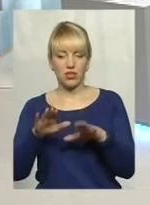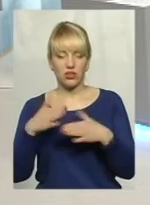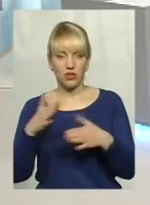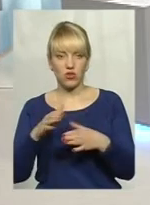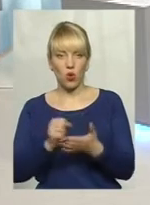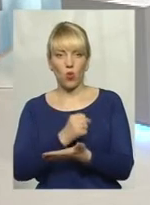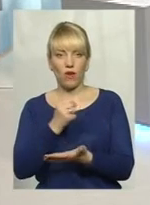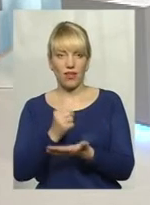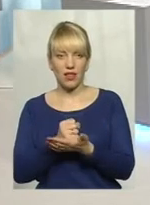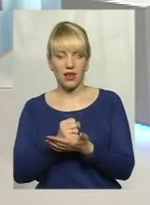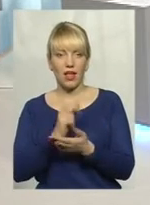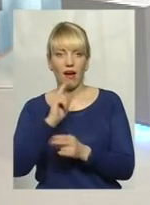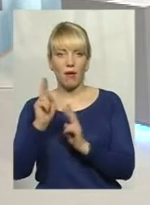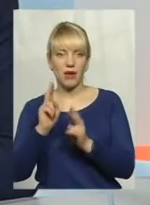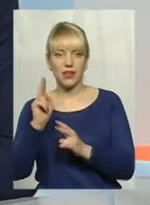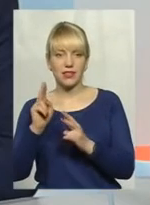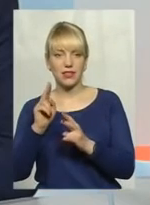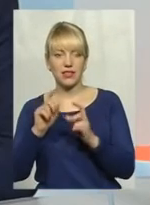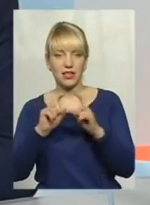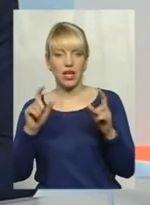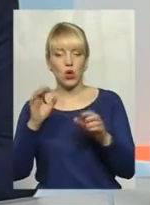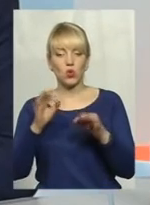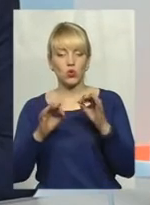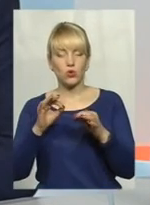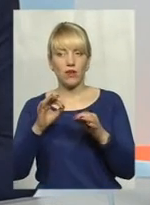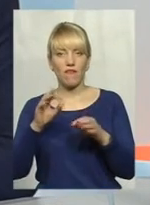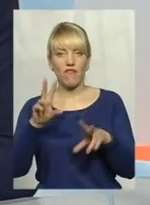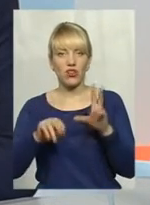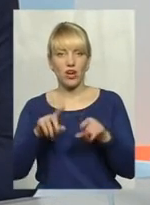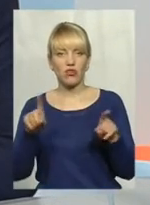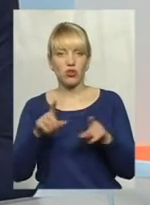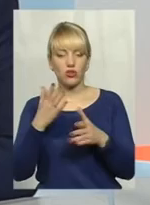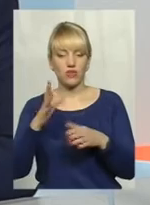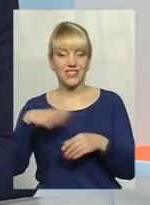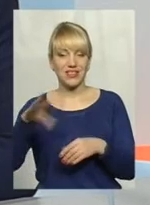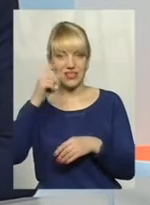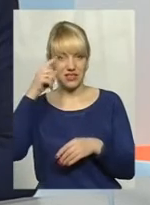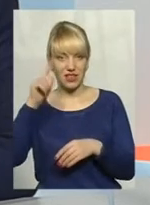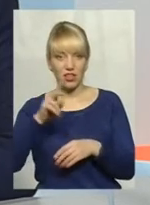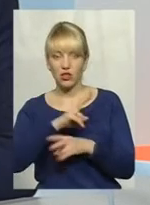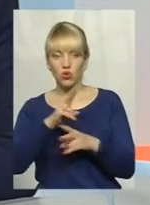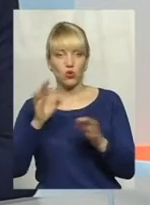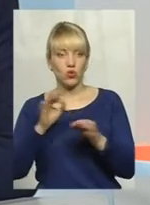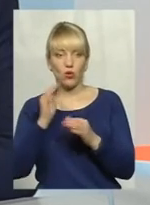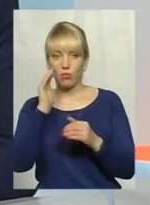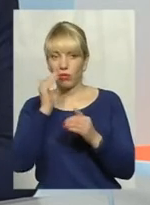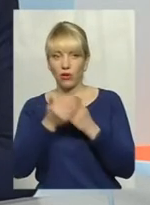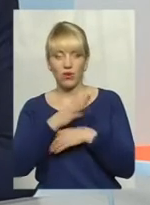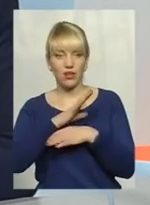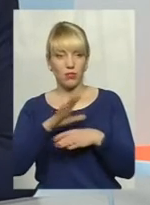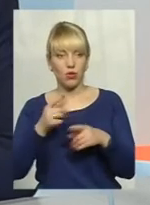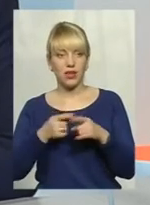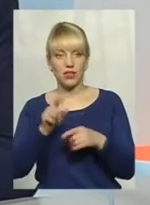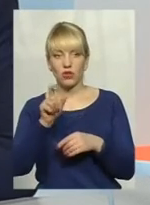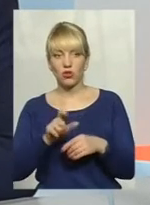інстанція. Суд поважав, що оскільки всім було відомо, тобто ніхто нічого не приховував, хоча дана